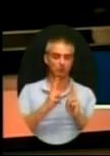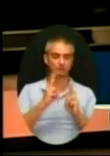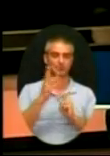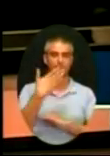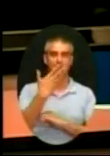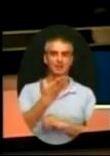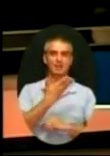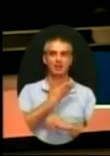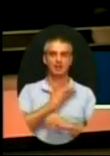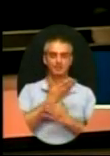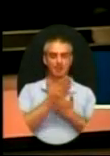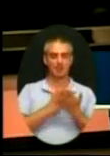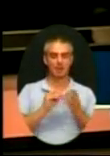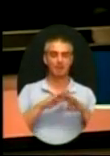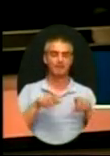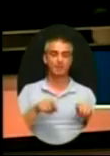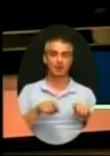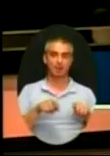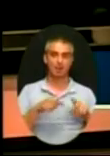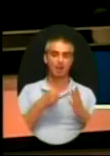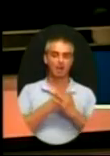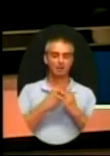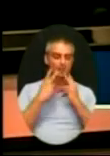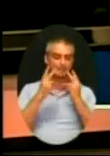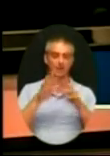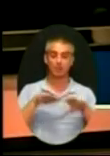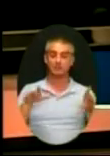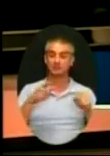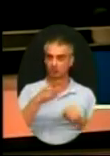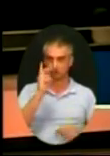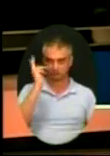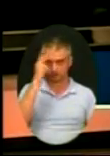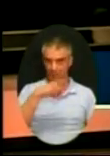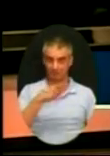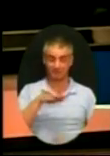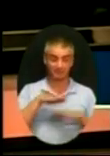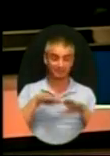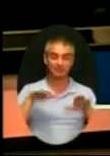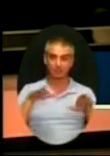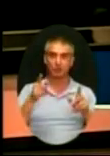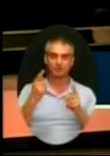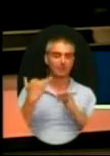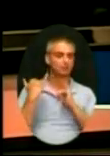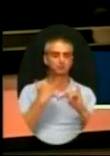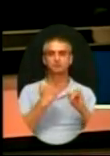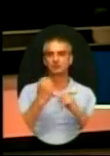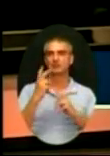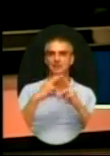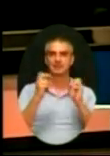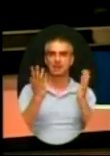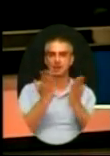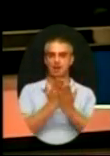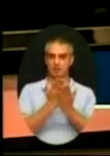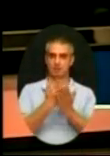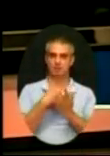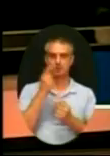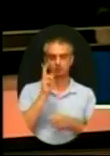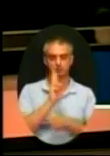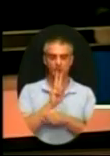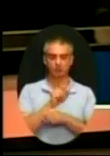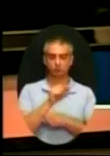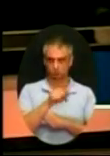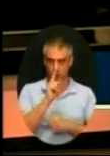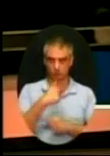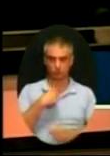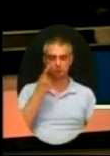המדינה מלקבל את החלק שלה בקרקע, עד שיהיה פתרון לשדה דוב. צריך להבין, שדה דוב זה עורק החיים של העיר אילת. אנחנו צריכים לשמור